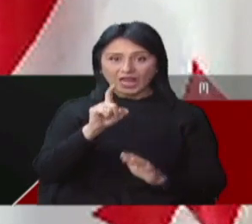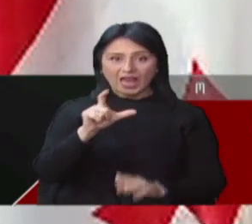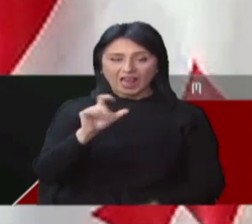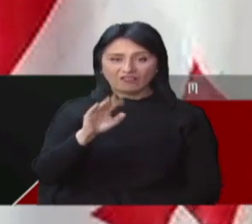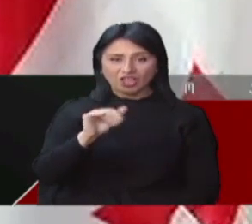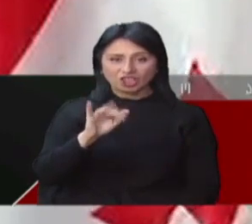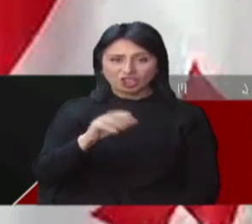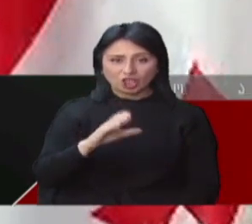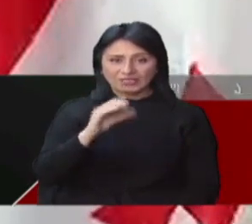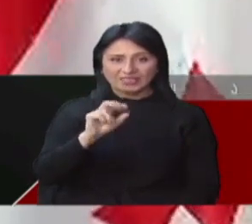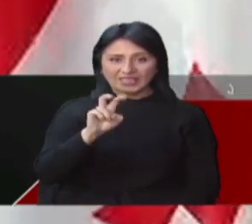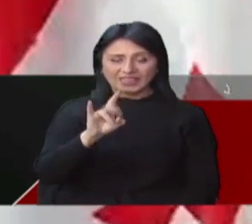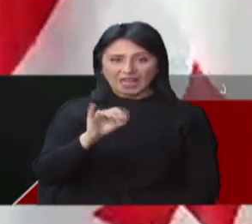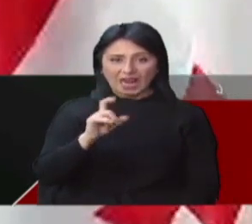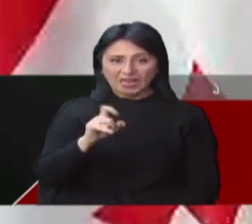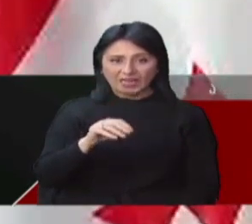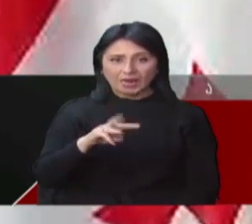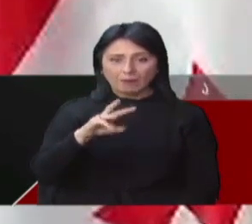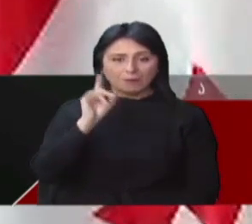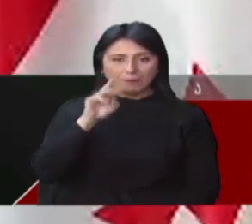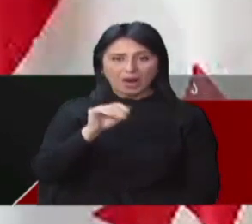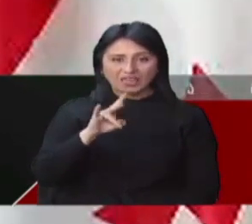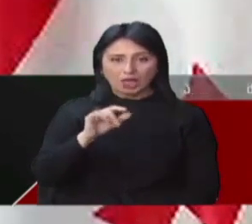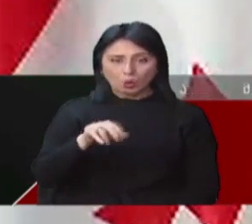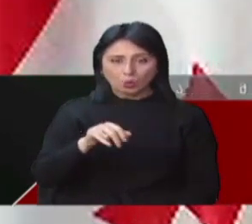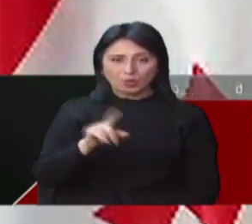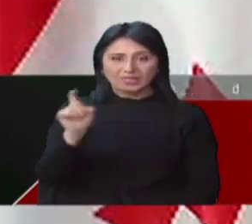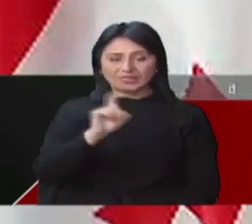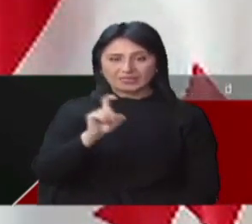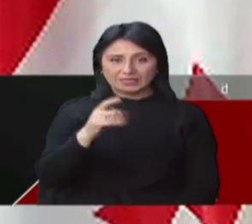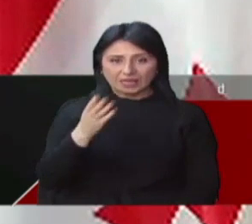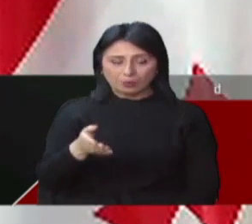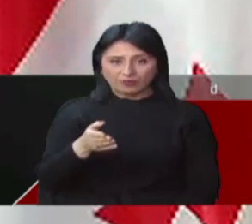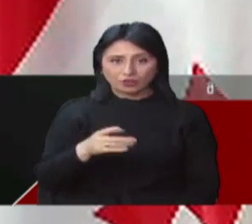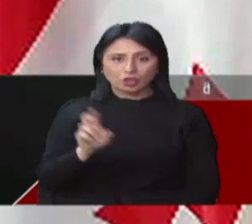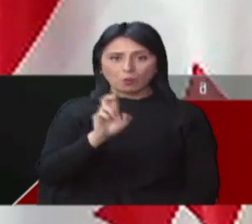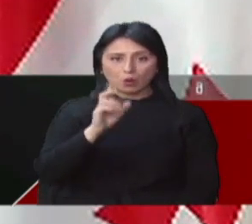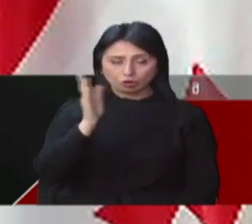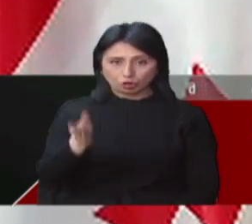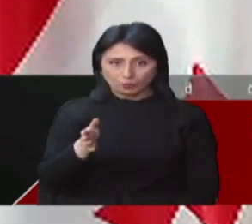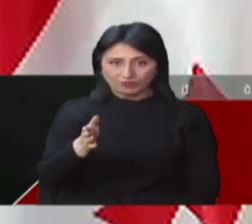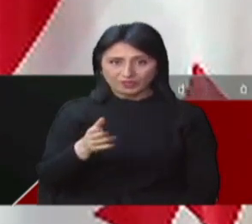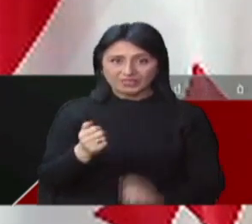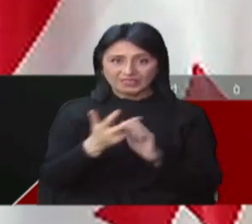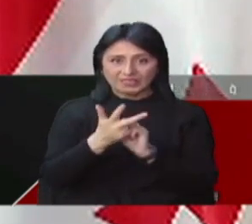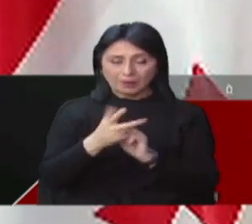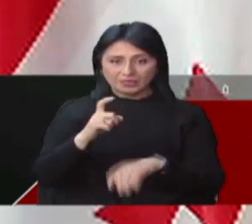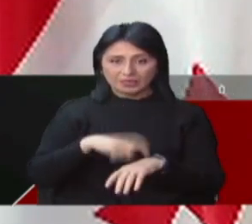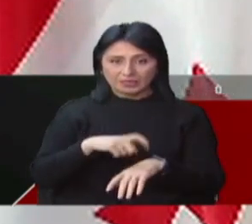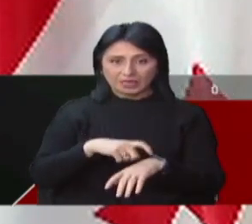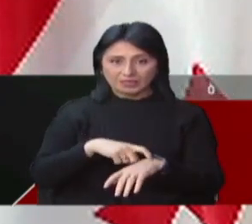ხელვაჩაურში, სიღნაღში, მარნეულში, ზესტაფონში და ბორჯომში 13